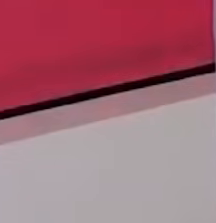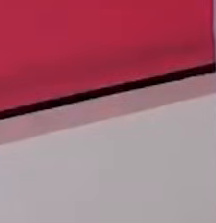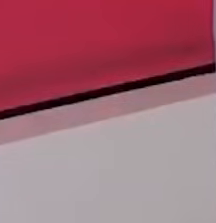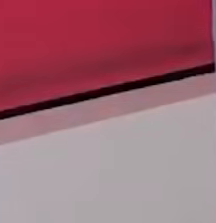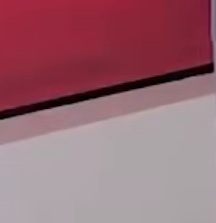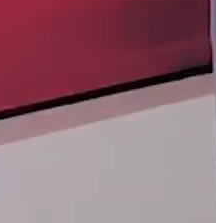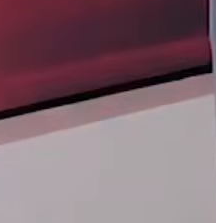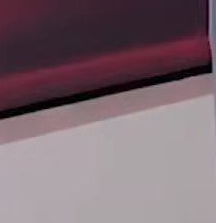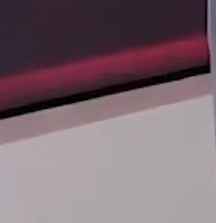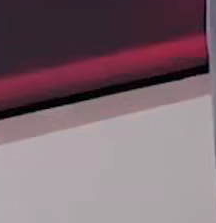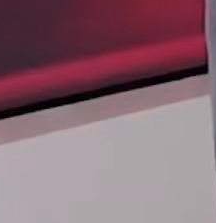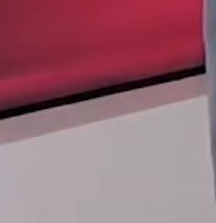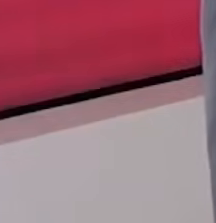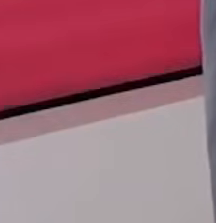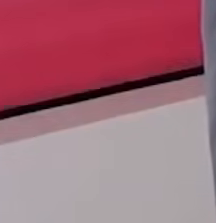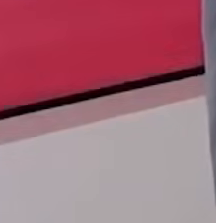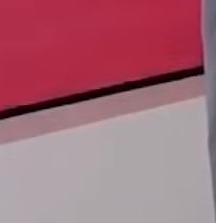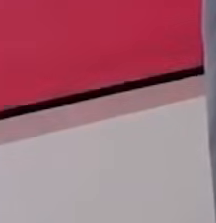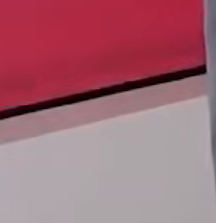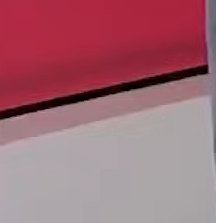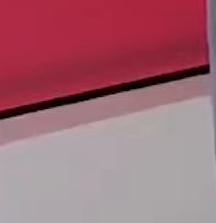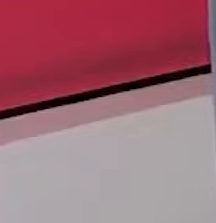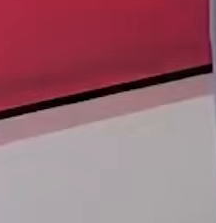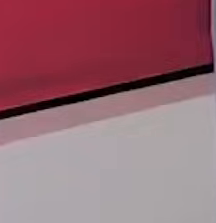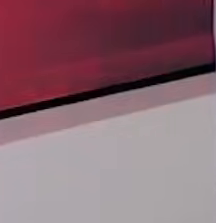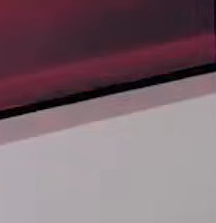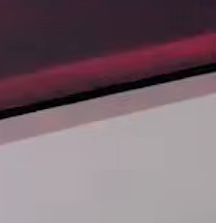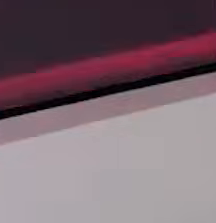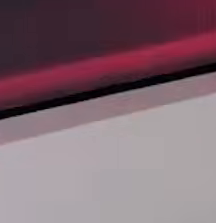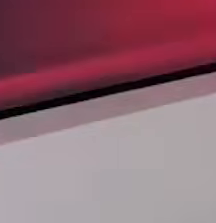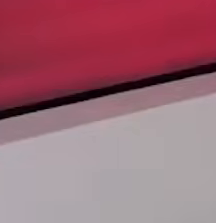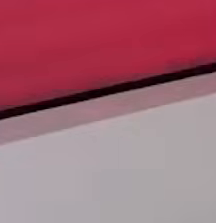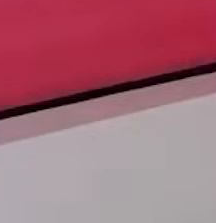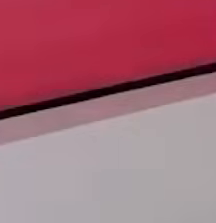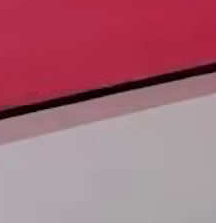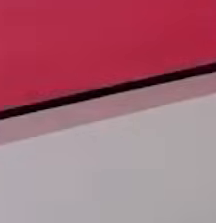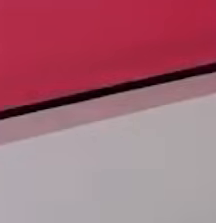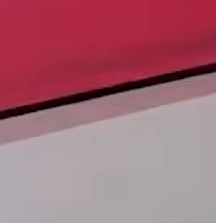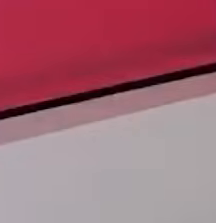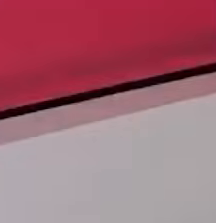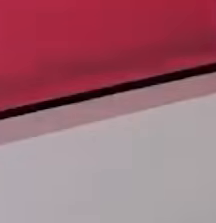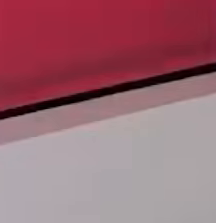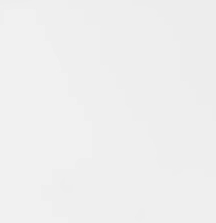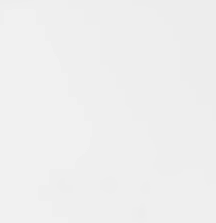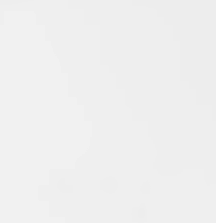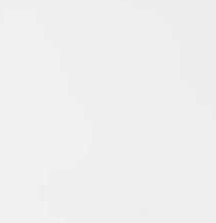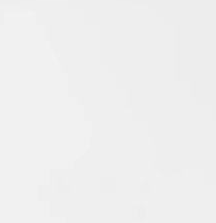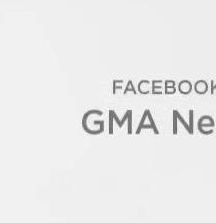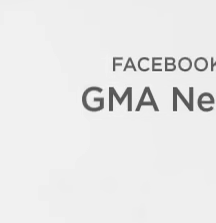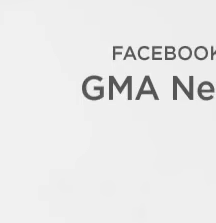subaybayan nyo kami sa GMA Pinoy TV at sa www.gmanews.tv.